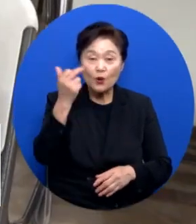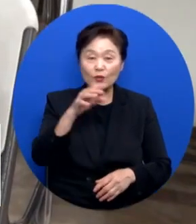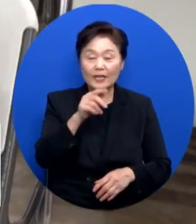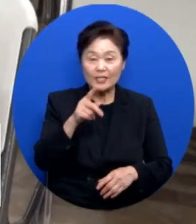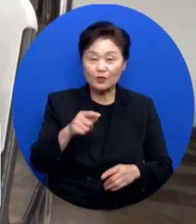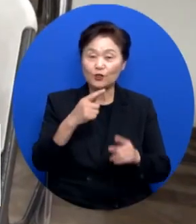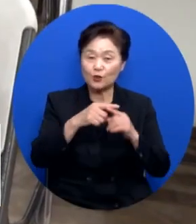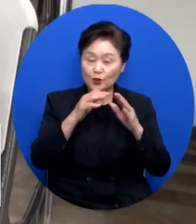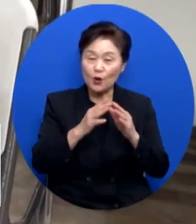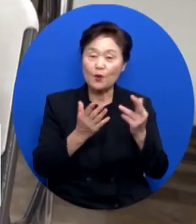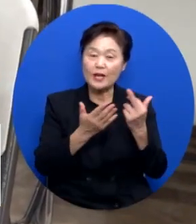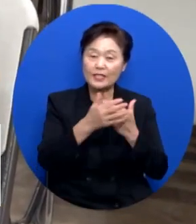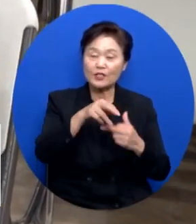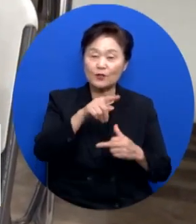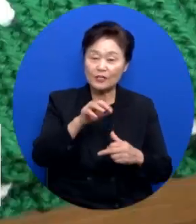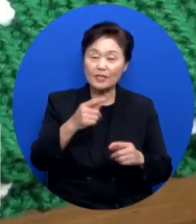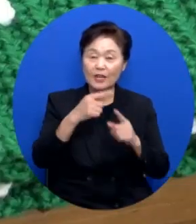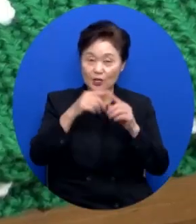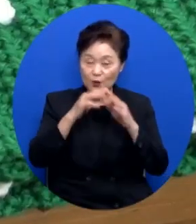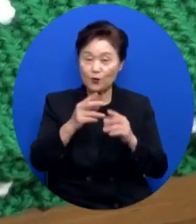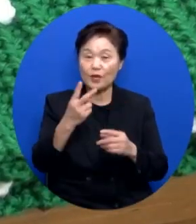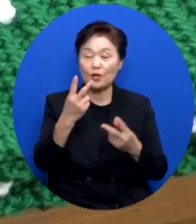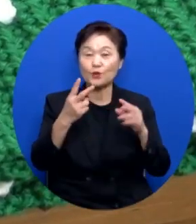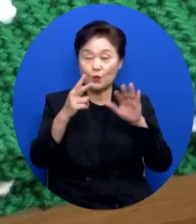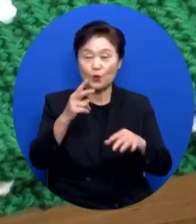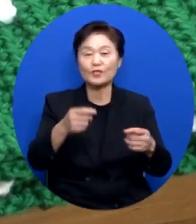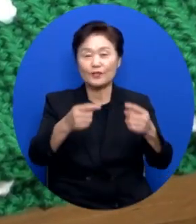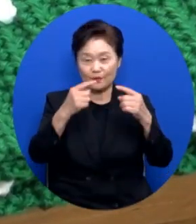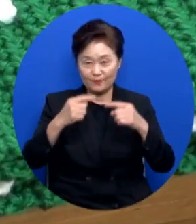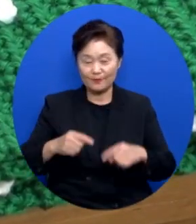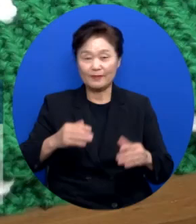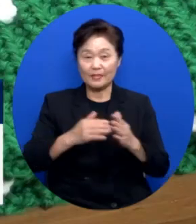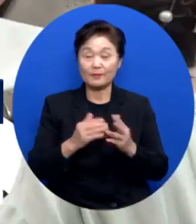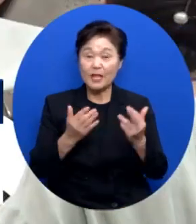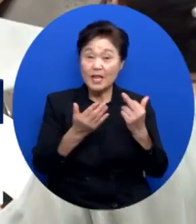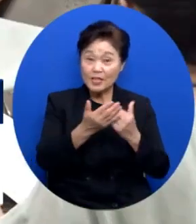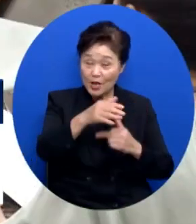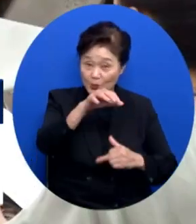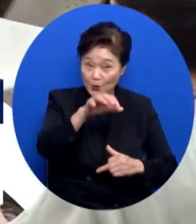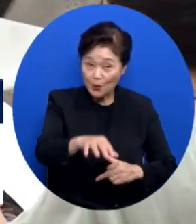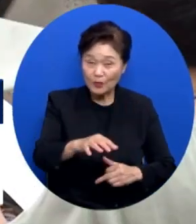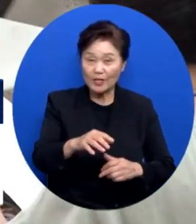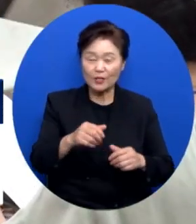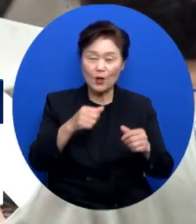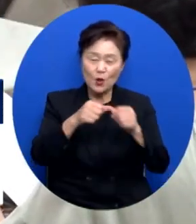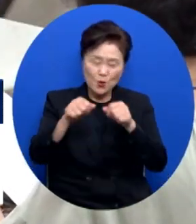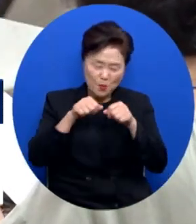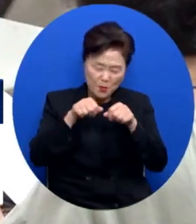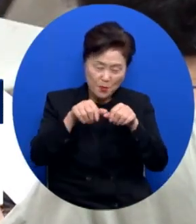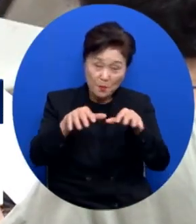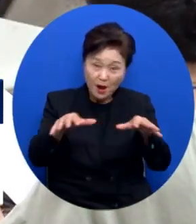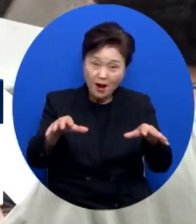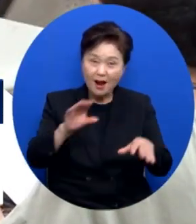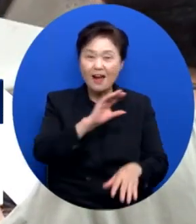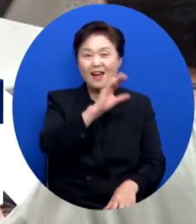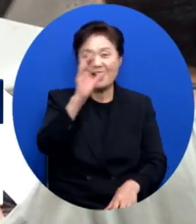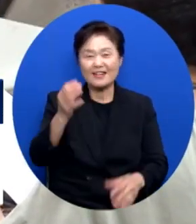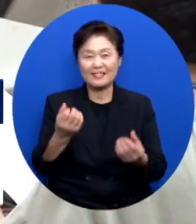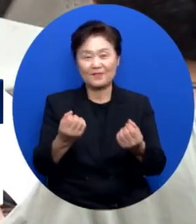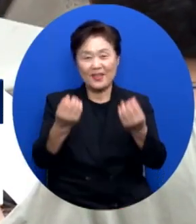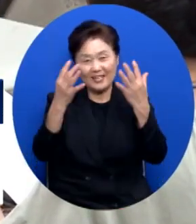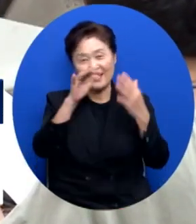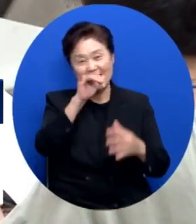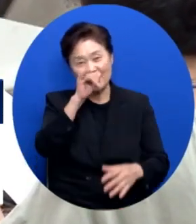영주교회와 제주 성안교회 두 곳이 동참했습니다. 제주도 안에도 좀 소문난 크리스마스 행사가 좀